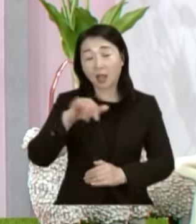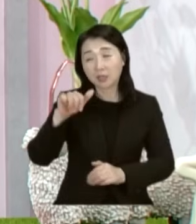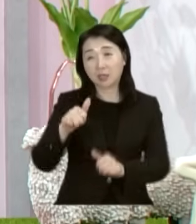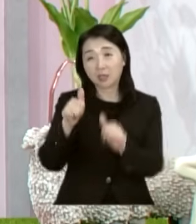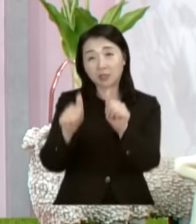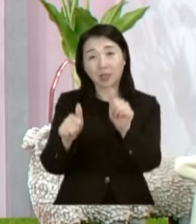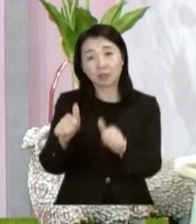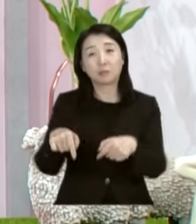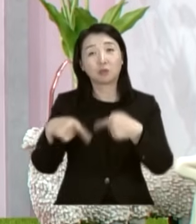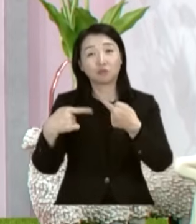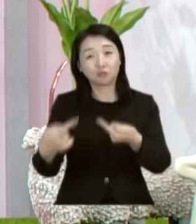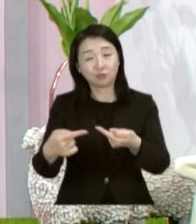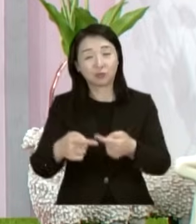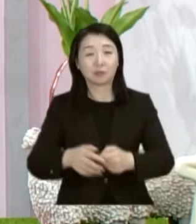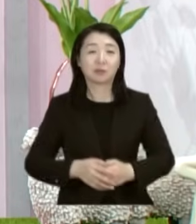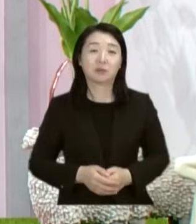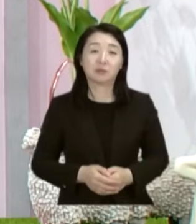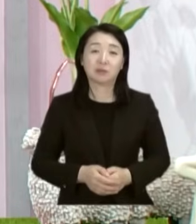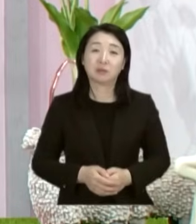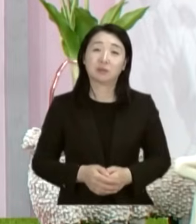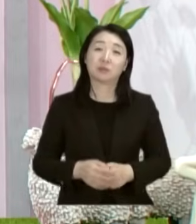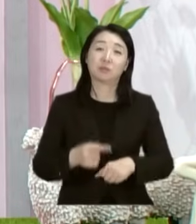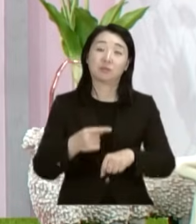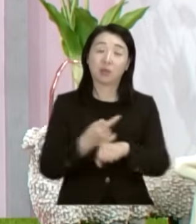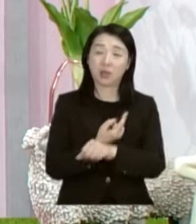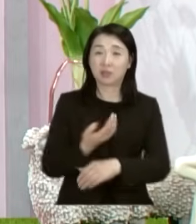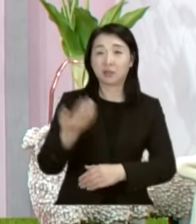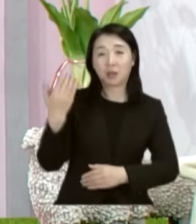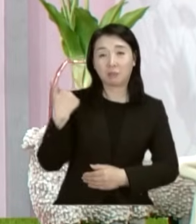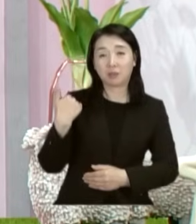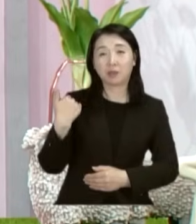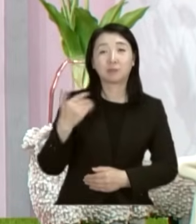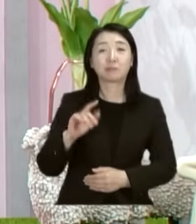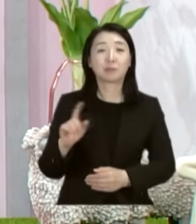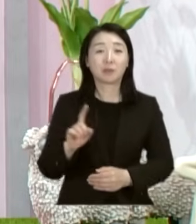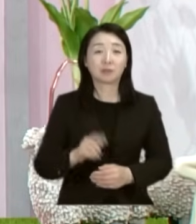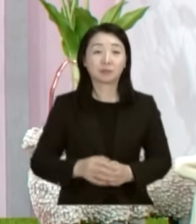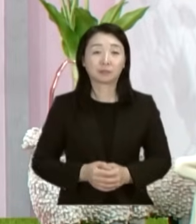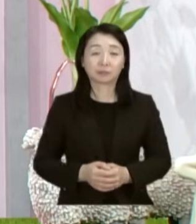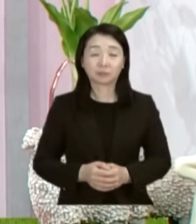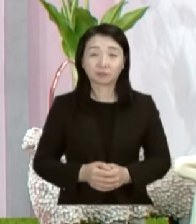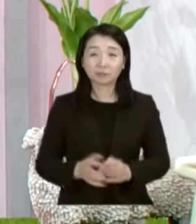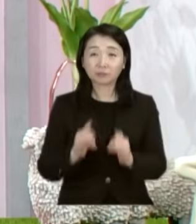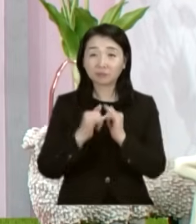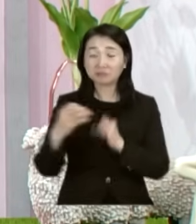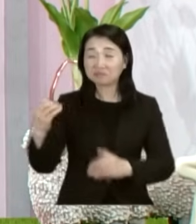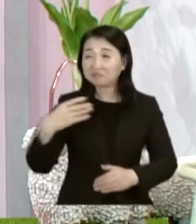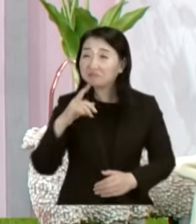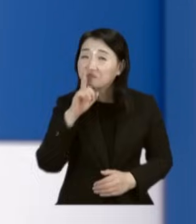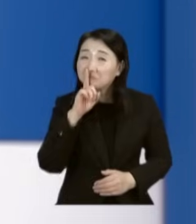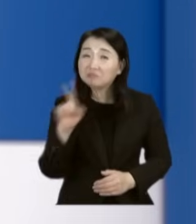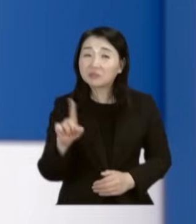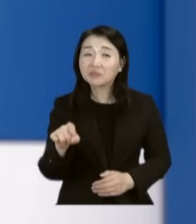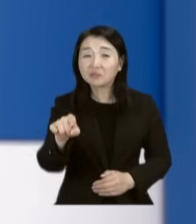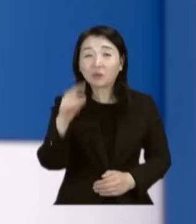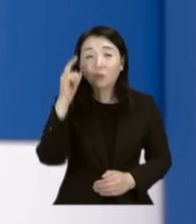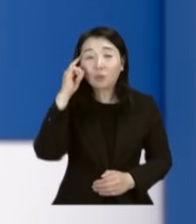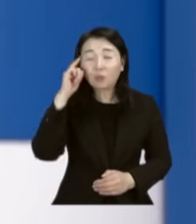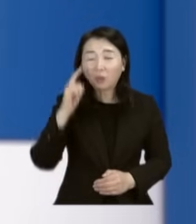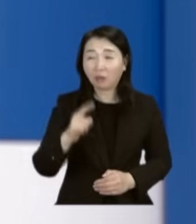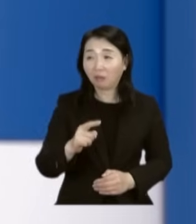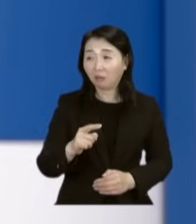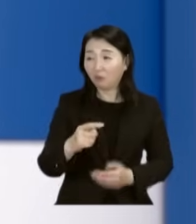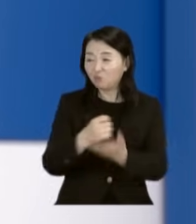됐는데 그게 사실 그거 말고도 그 앞에 모든 것들이 사실 사람들이 저한테 그랬어요 이제 속된말로 너 왜 이렇게